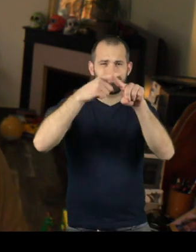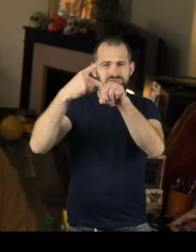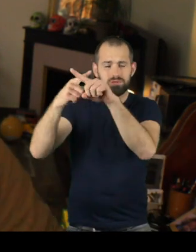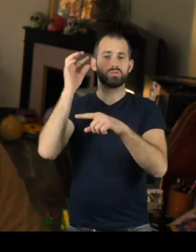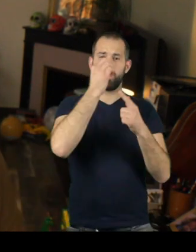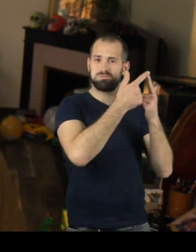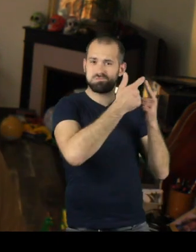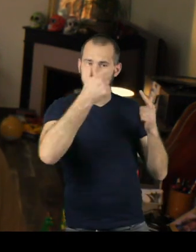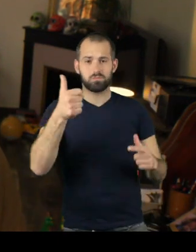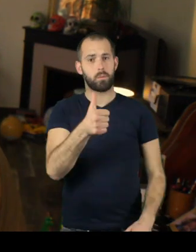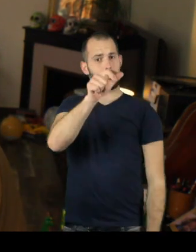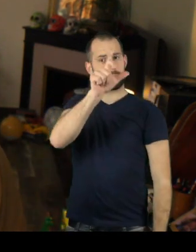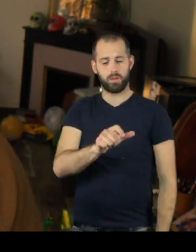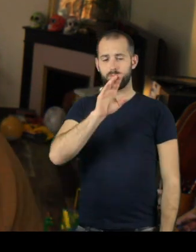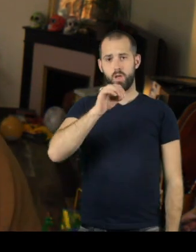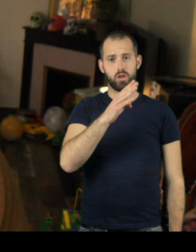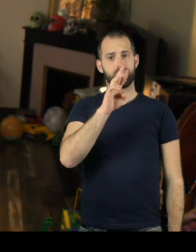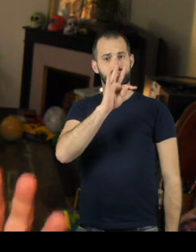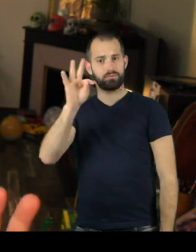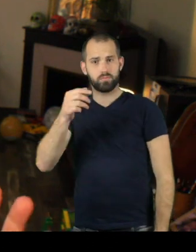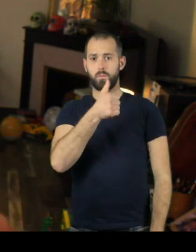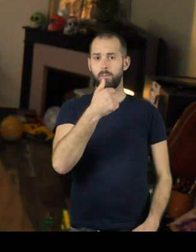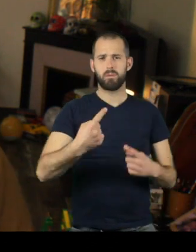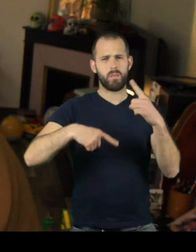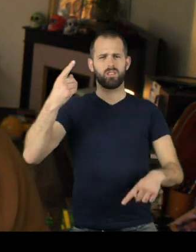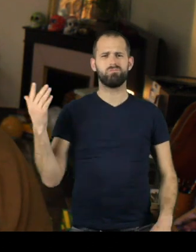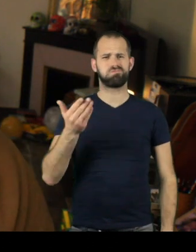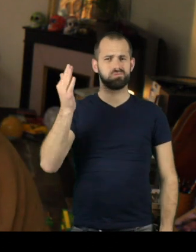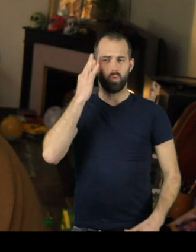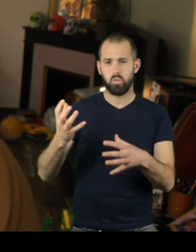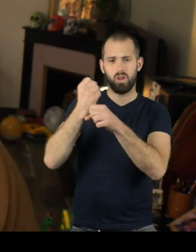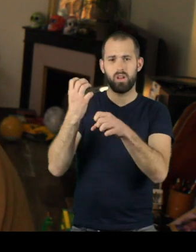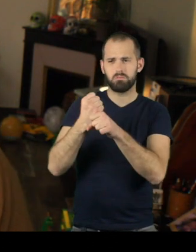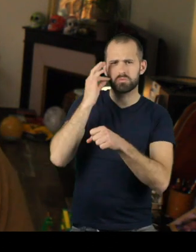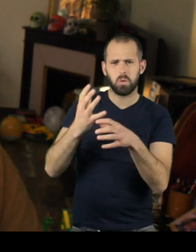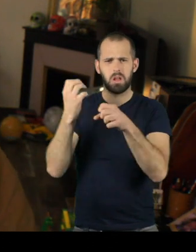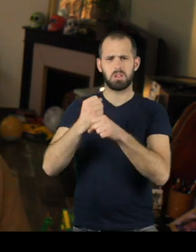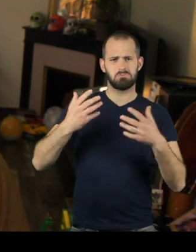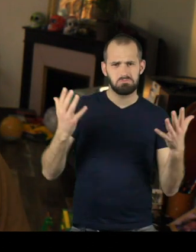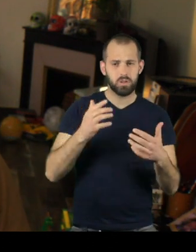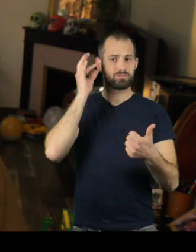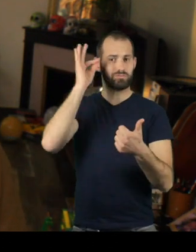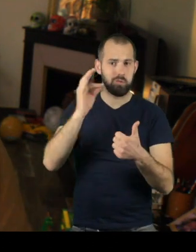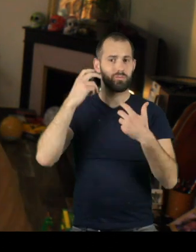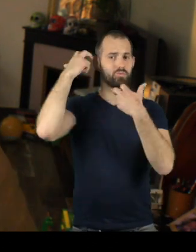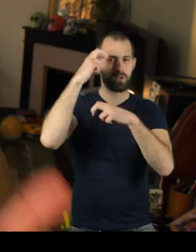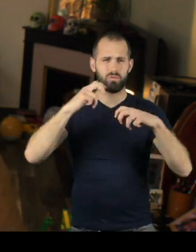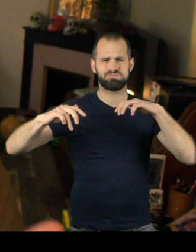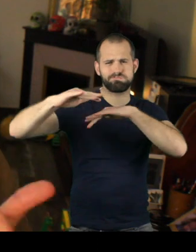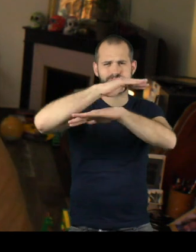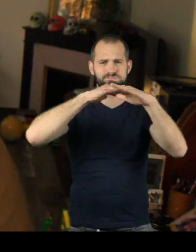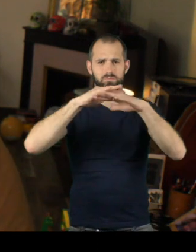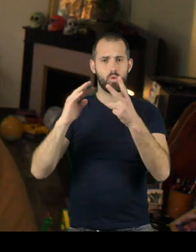est réutilisé de nombreuses fois dans plusieurs films. Ben Burtt, c'est son nom, va devenir un sound designer de génie. Alors, sound designer, c'est celui qui crée